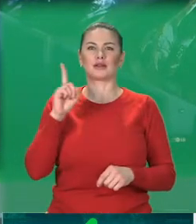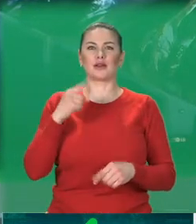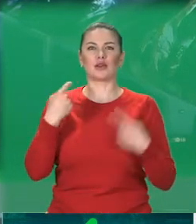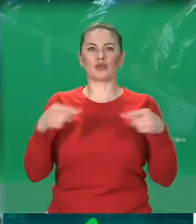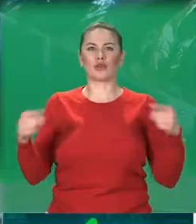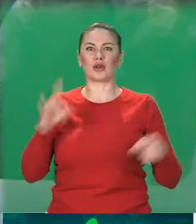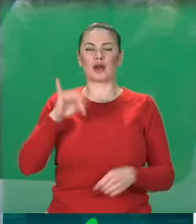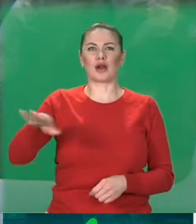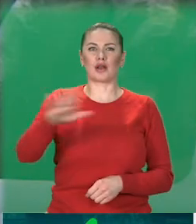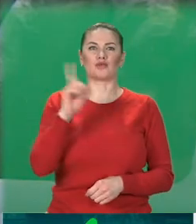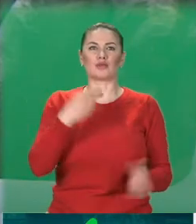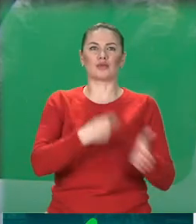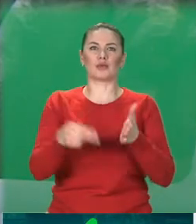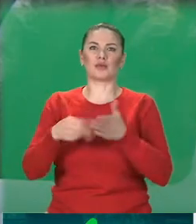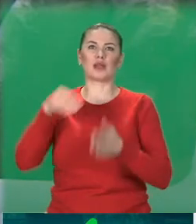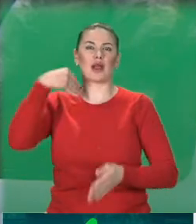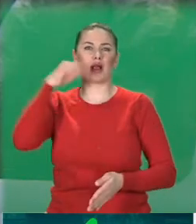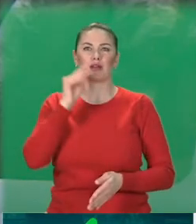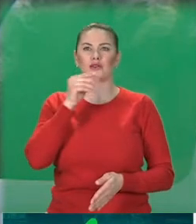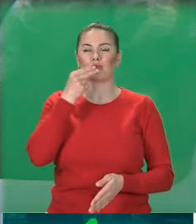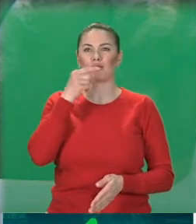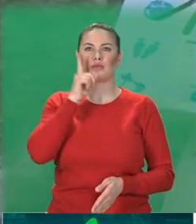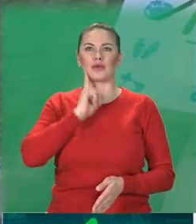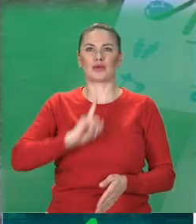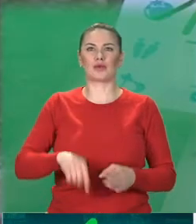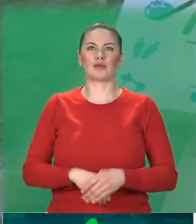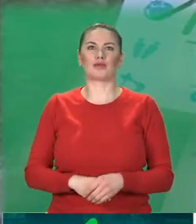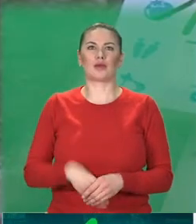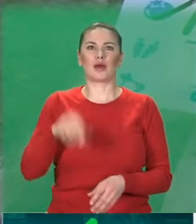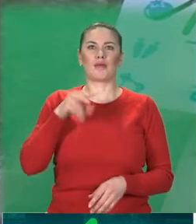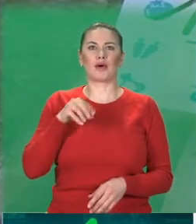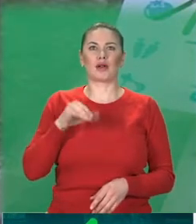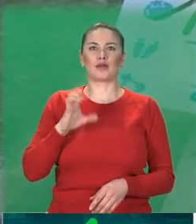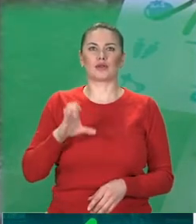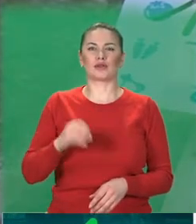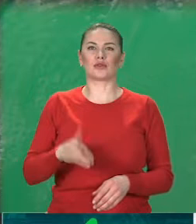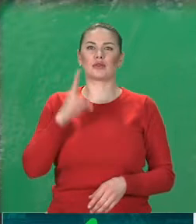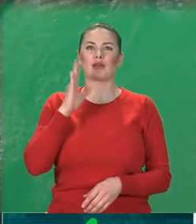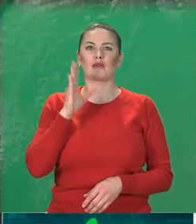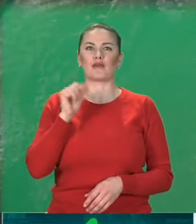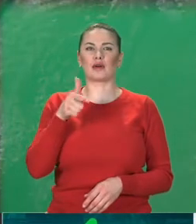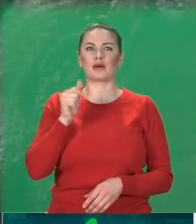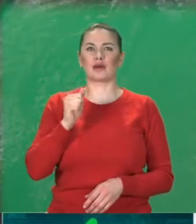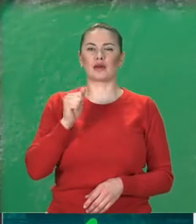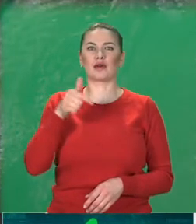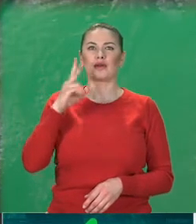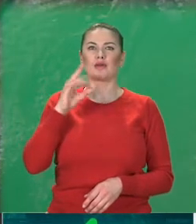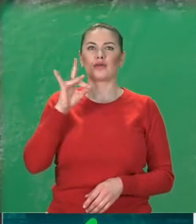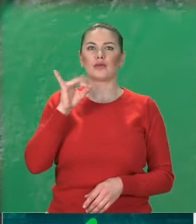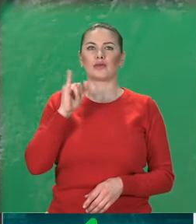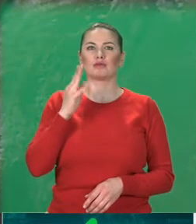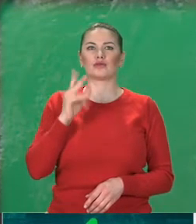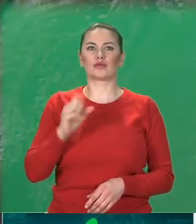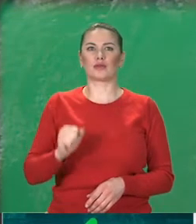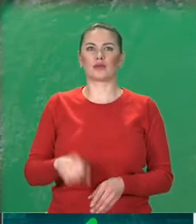моих коллег. Палтус, навага, корюшка и, конечно, королева рыбной продукции огромных размеров треска. На прилавках на ярмарке у Дома